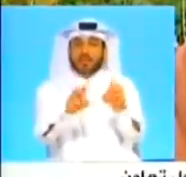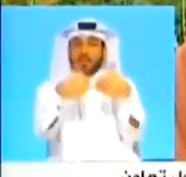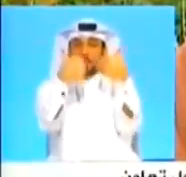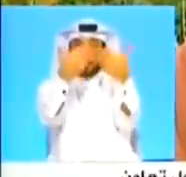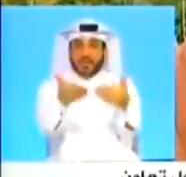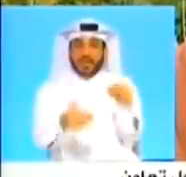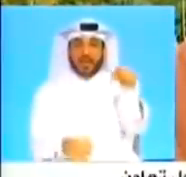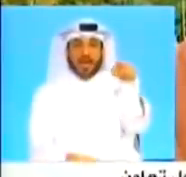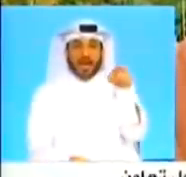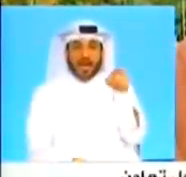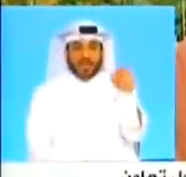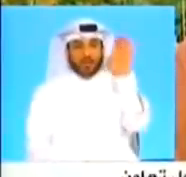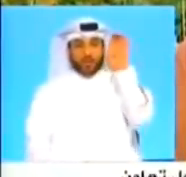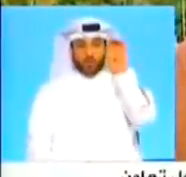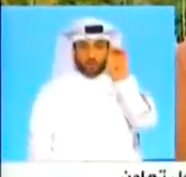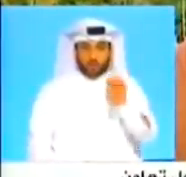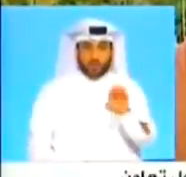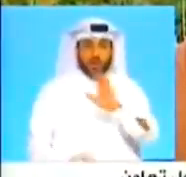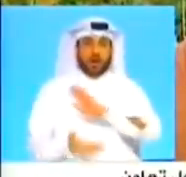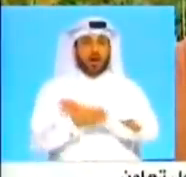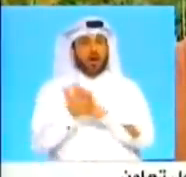هذه الأوراق وربما